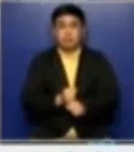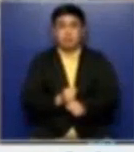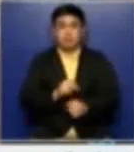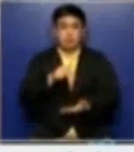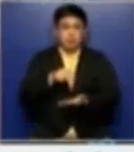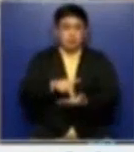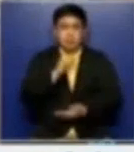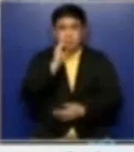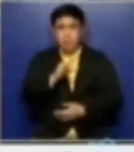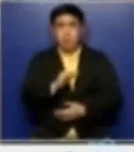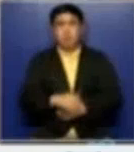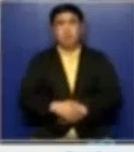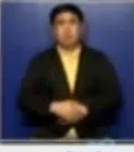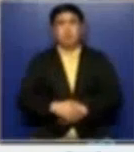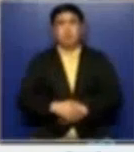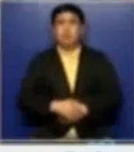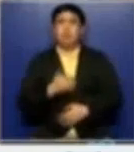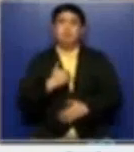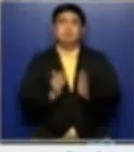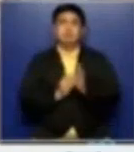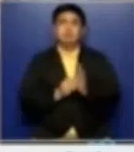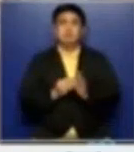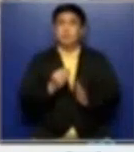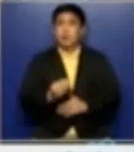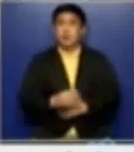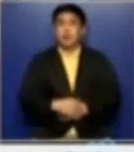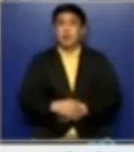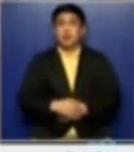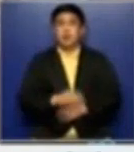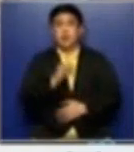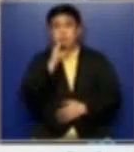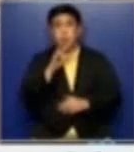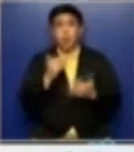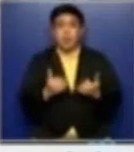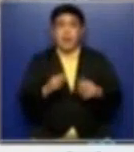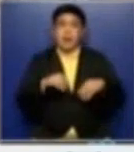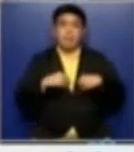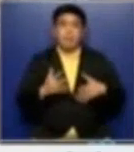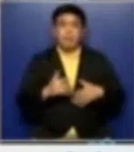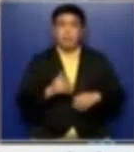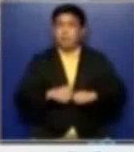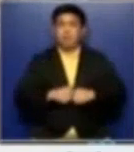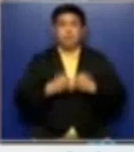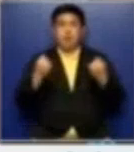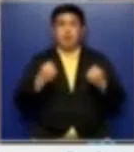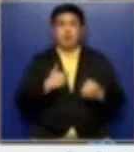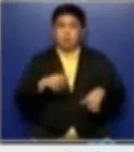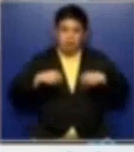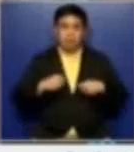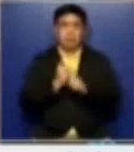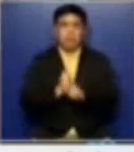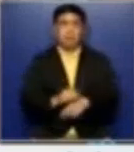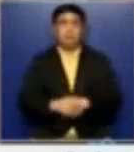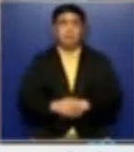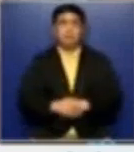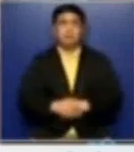วันนี้ปั๊บผมจะปรบมือเลยไอ้ที่บอกว่าจะไม่รับวันนี้นะผมจะแหกมติเลย